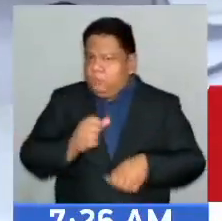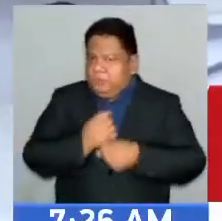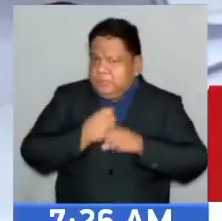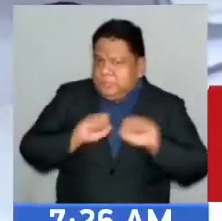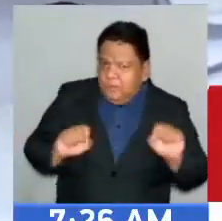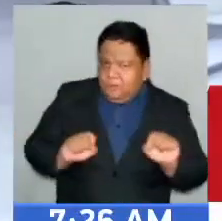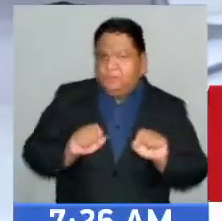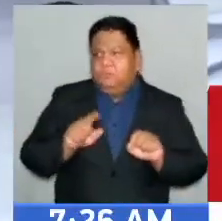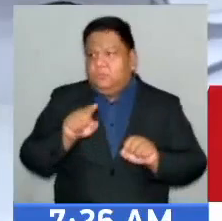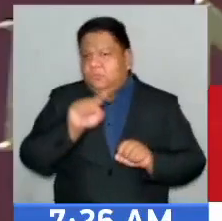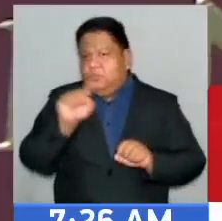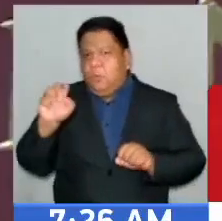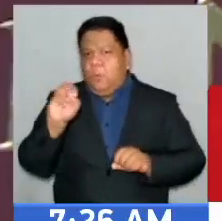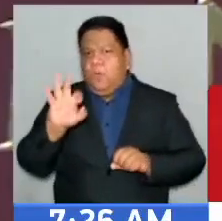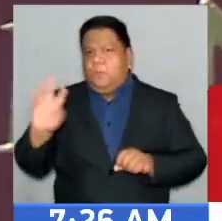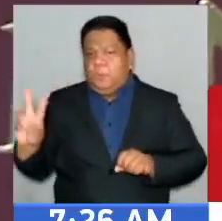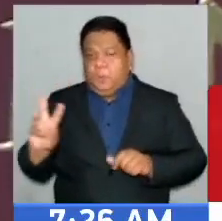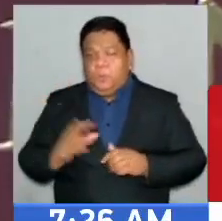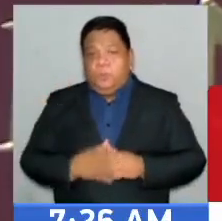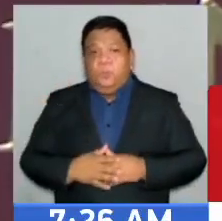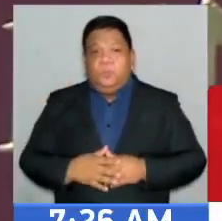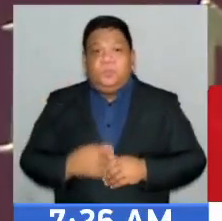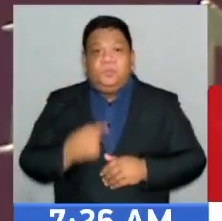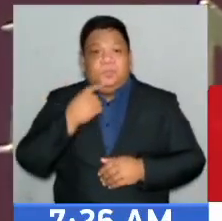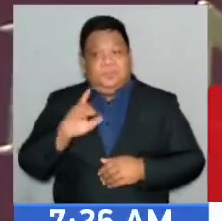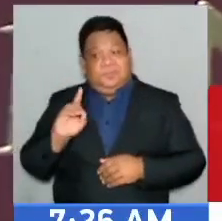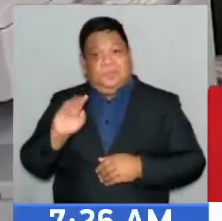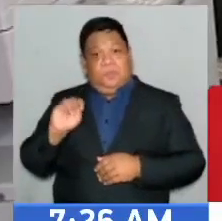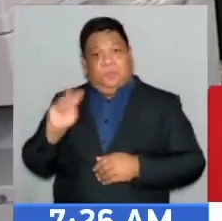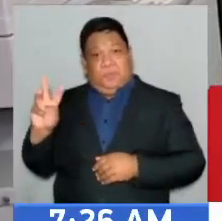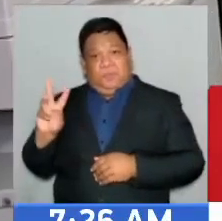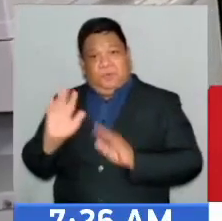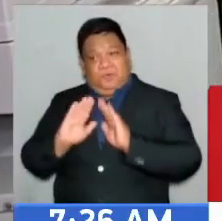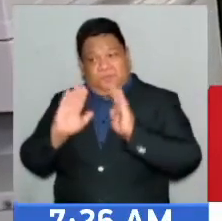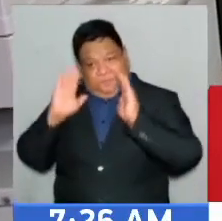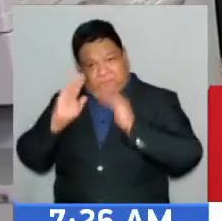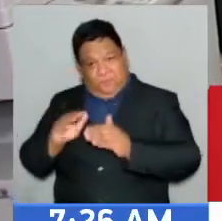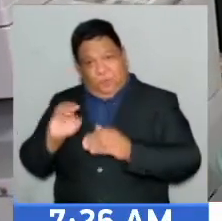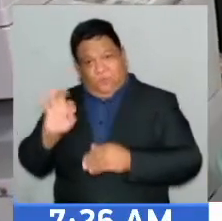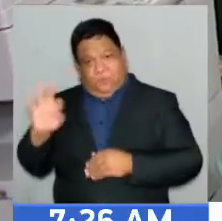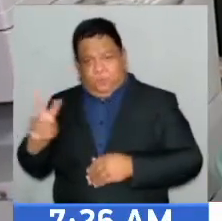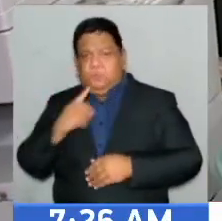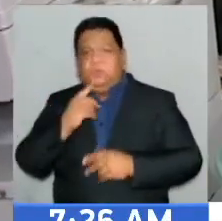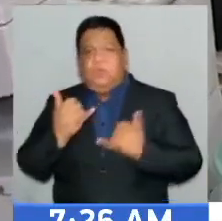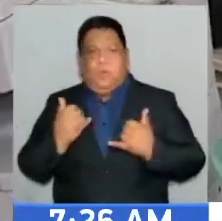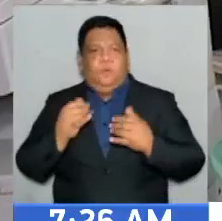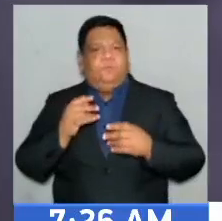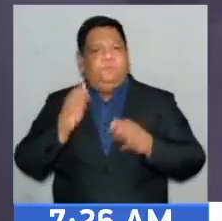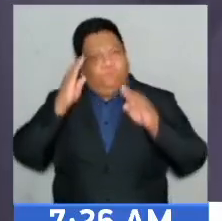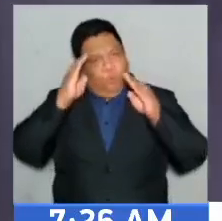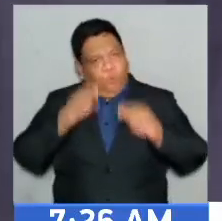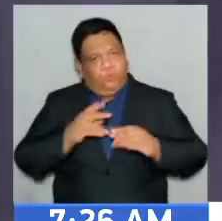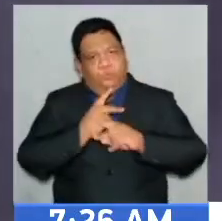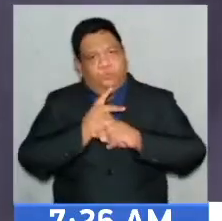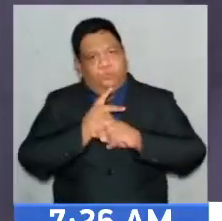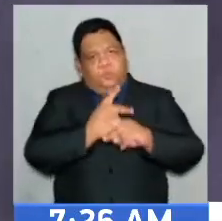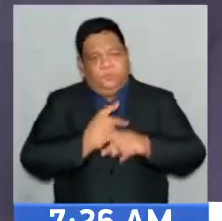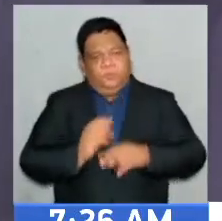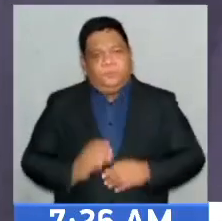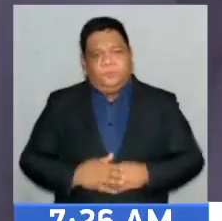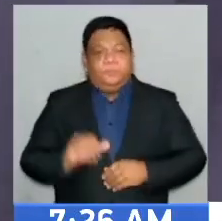ng Department of Migrant Workers ay kanilang pinoprotektahan. Ito ang unang balita. Leigh Alves para sa